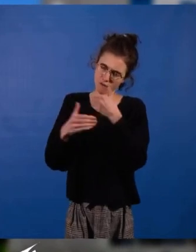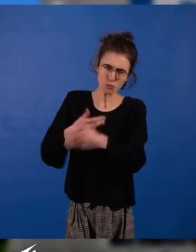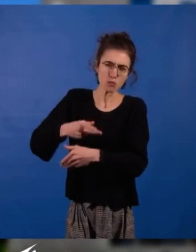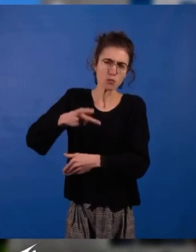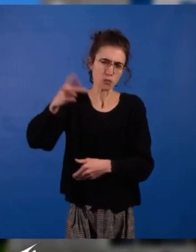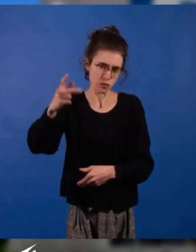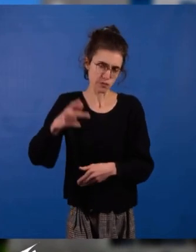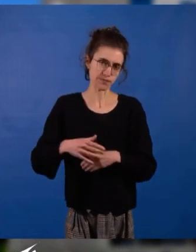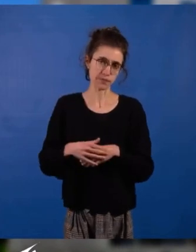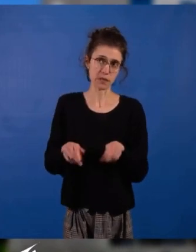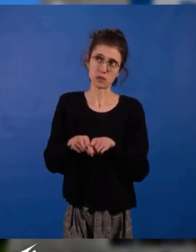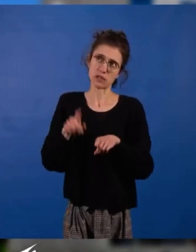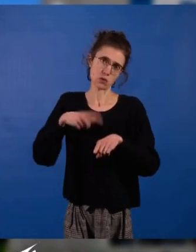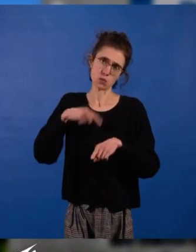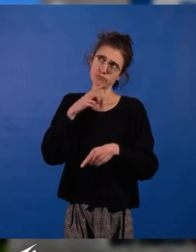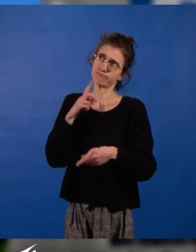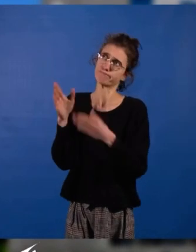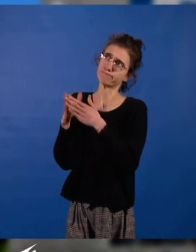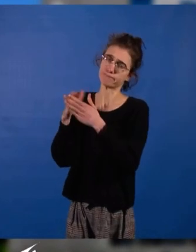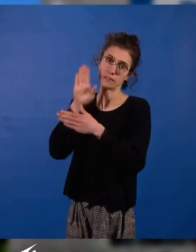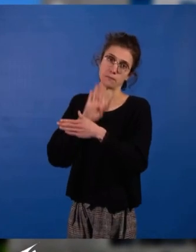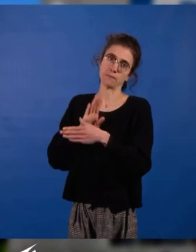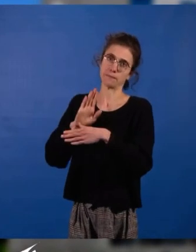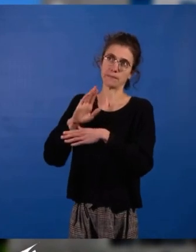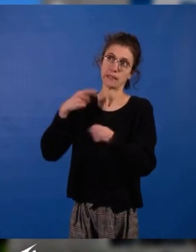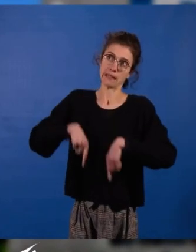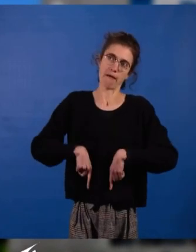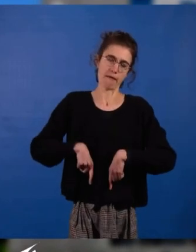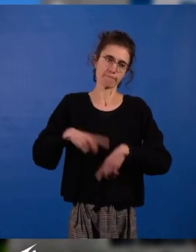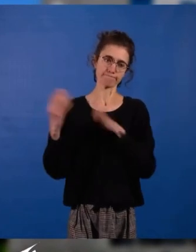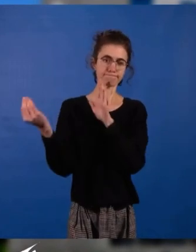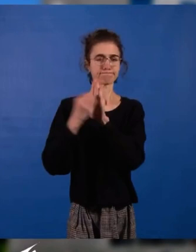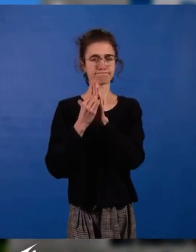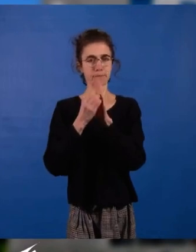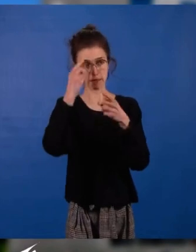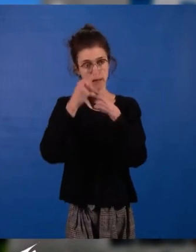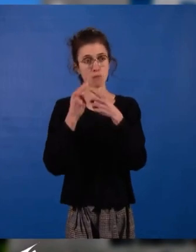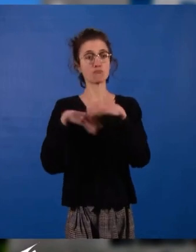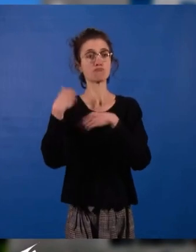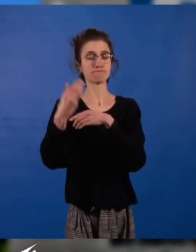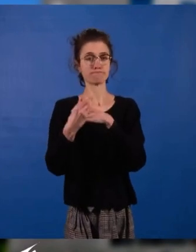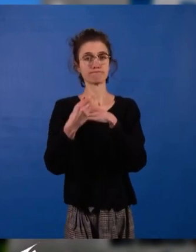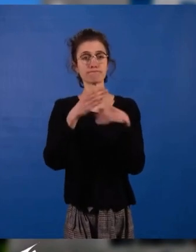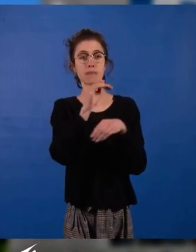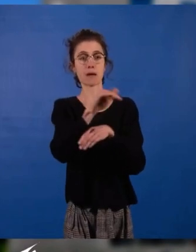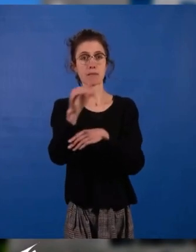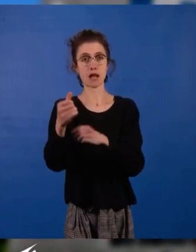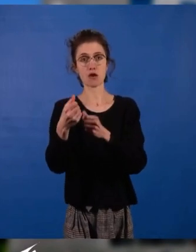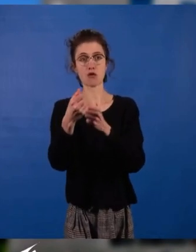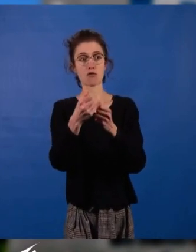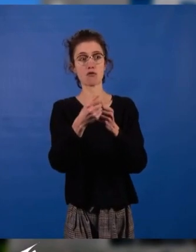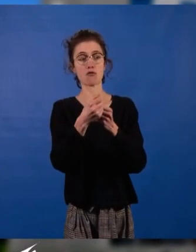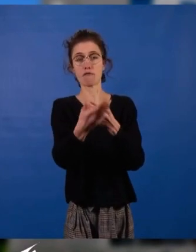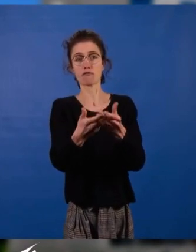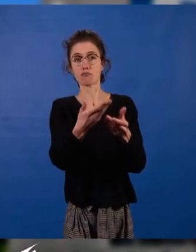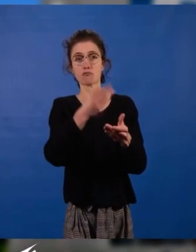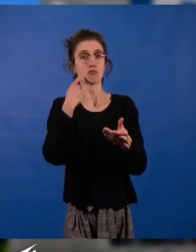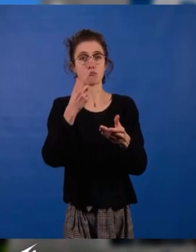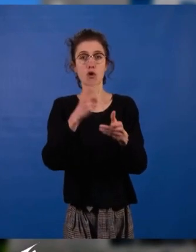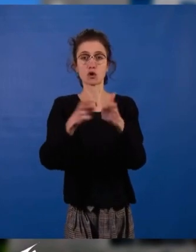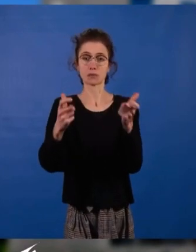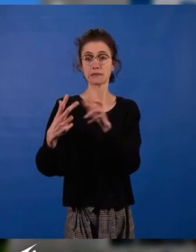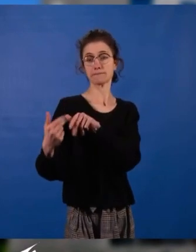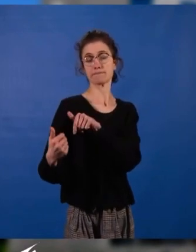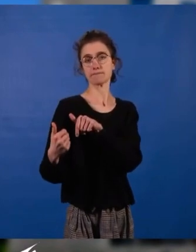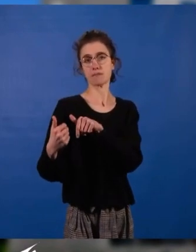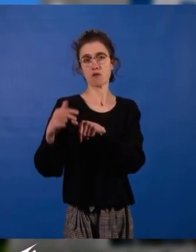demandent à l'État d'inscrire dans l'appel d'offres du futur concessionnaire le respect strict du couvre-feu et son extension de